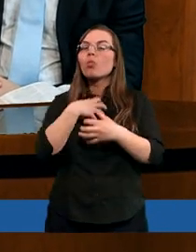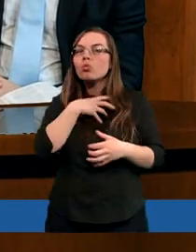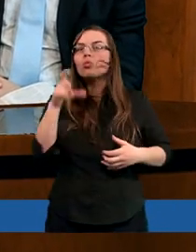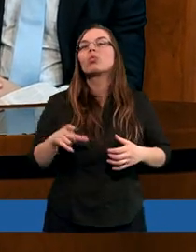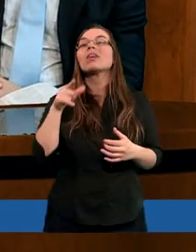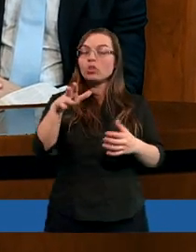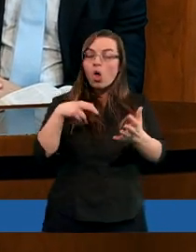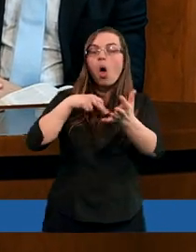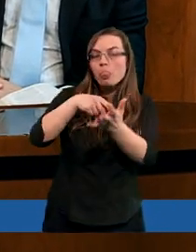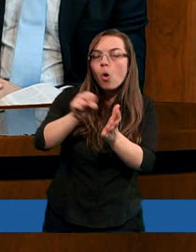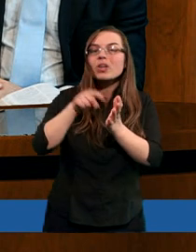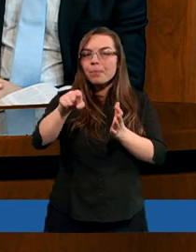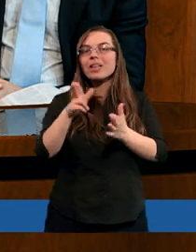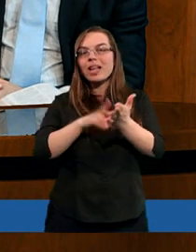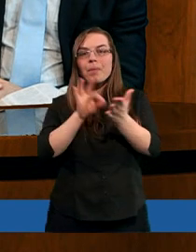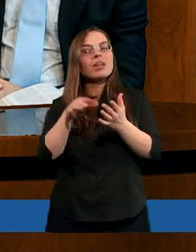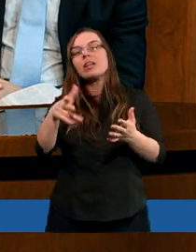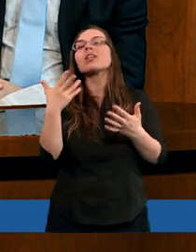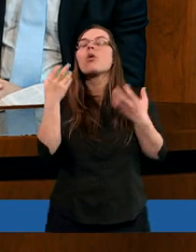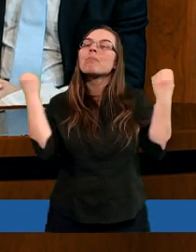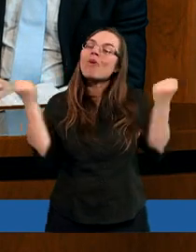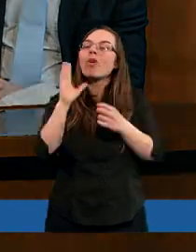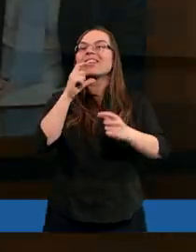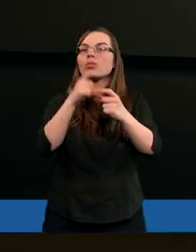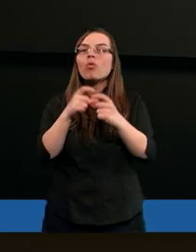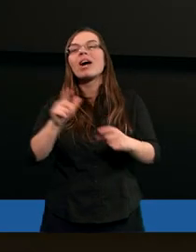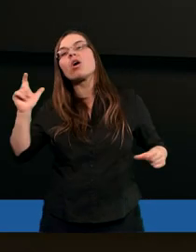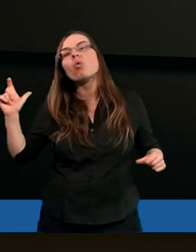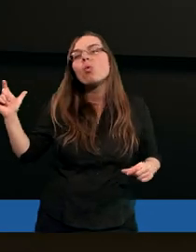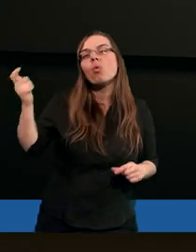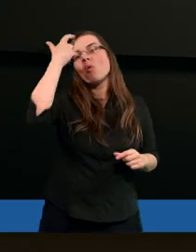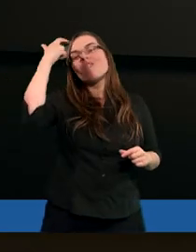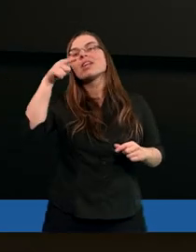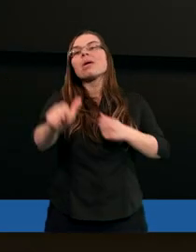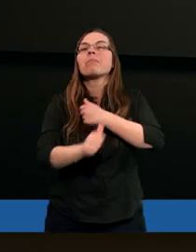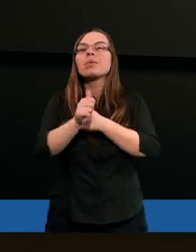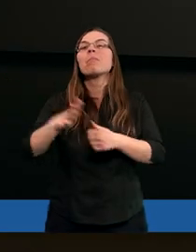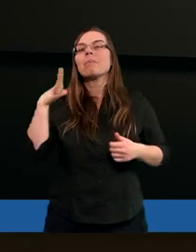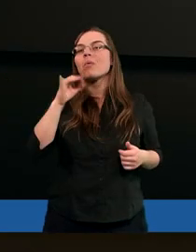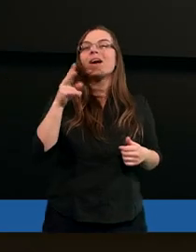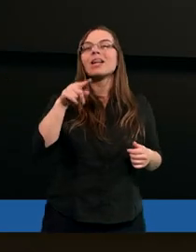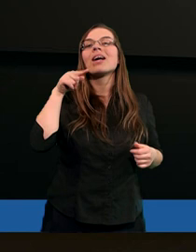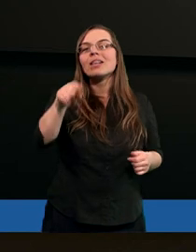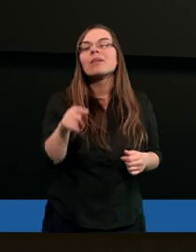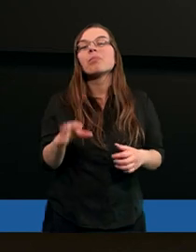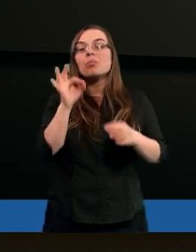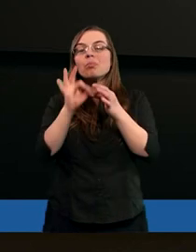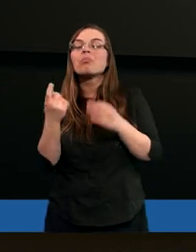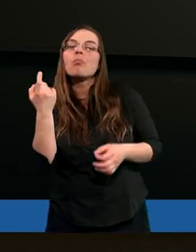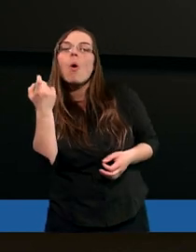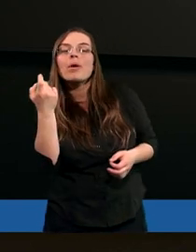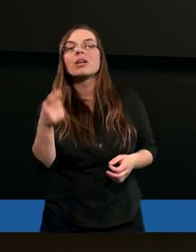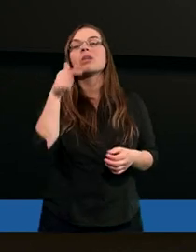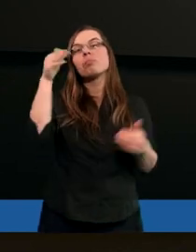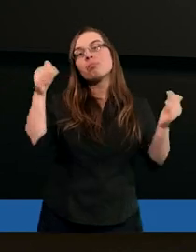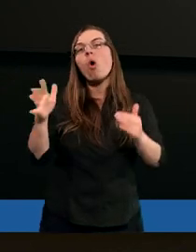dojdziemy, że to nie były tylko gołowno-kosłowne słowa. Ale główna przyczyna była jednak w tym. Te momenty